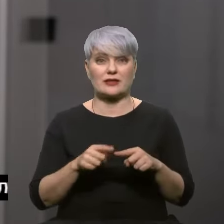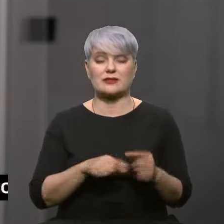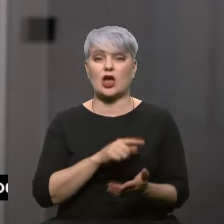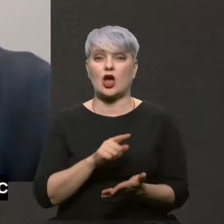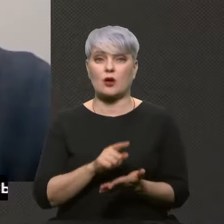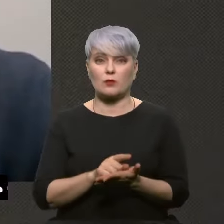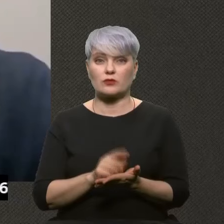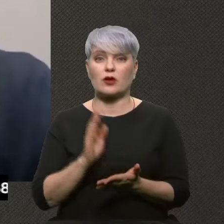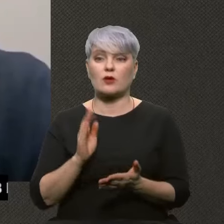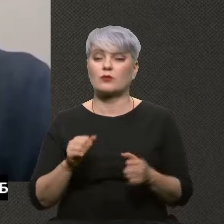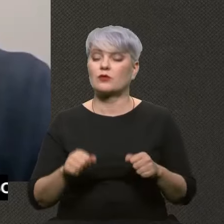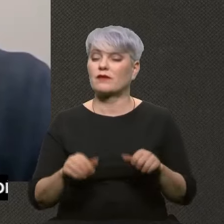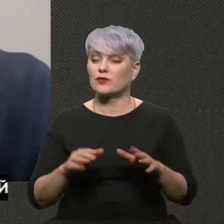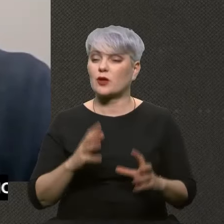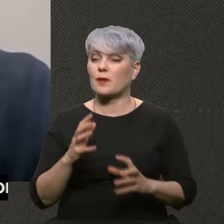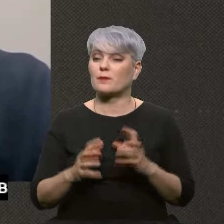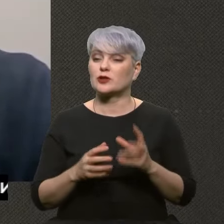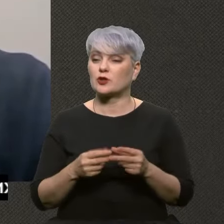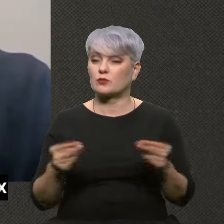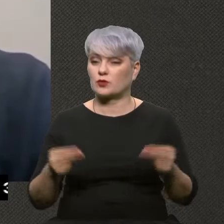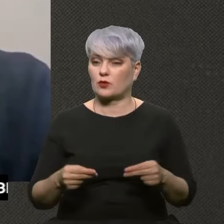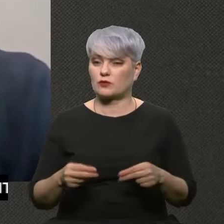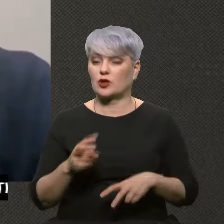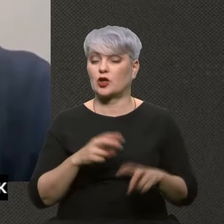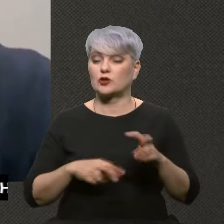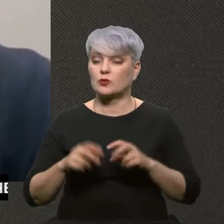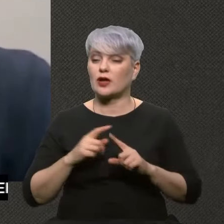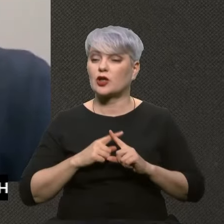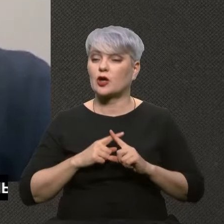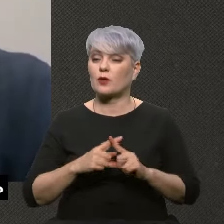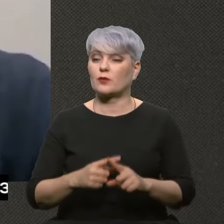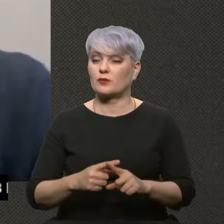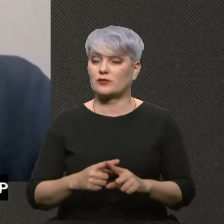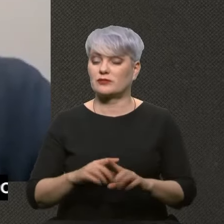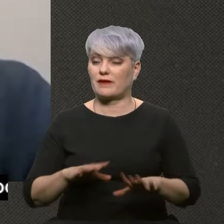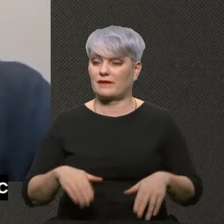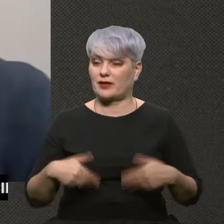міжнародним договором. Домовлятися, шукати компромісні варіанти. Ну, якщо